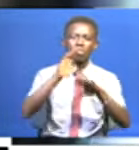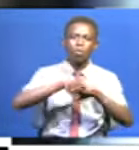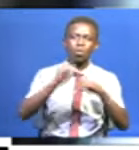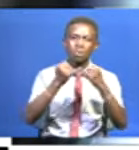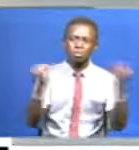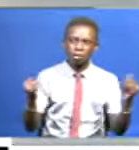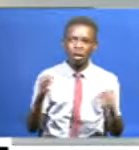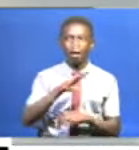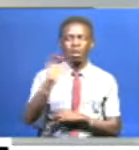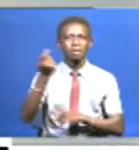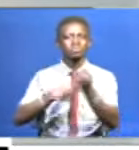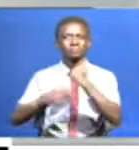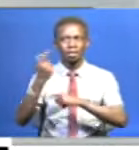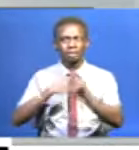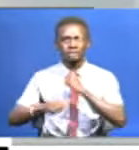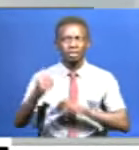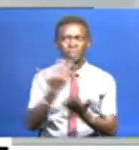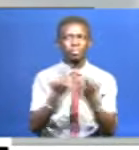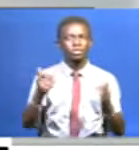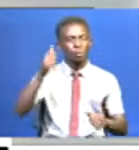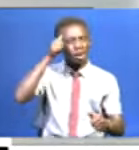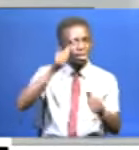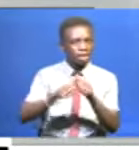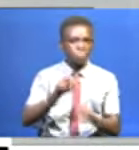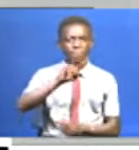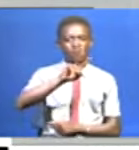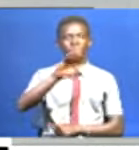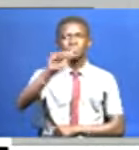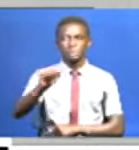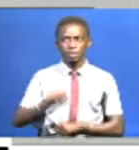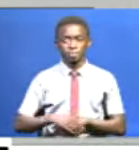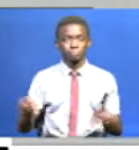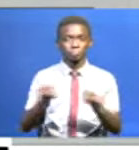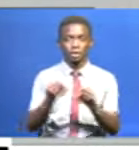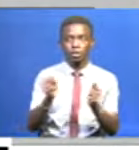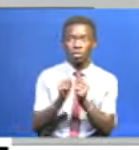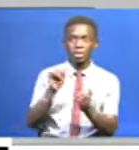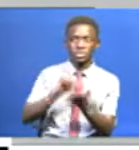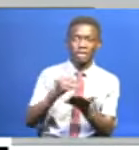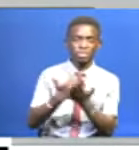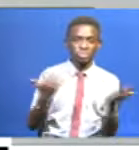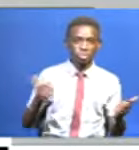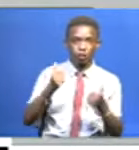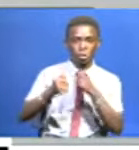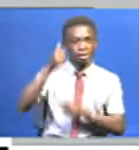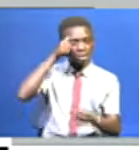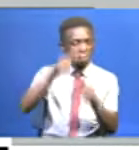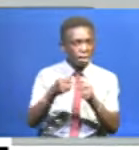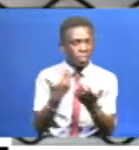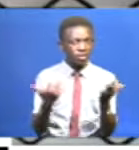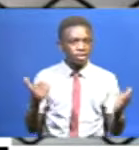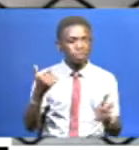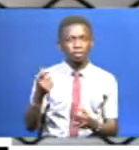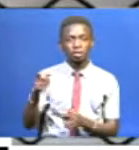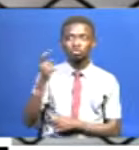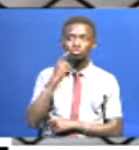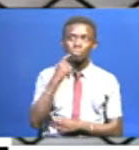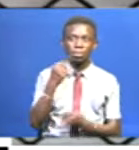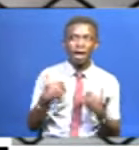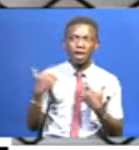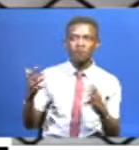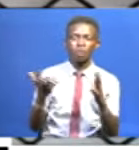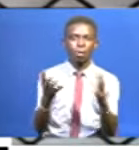za ukumbusho zinazohusu VBA. Kati ya bidhaa nyingi za ukumbusho kwenye duka hilo ni mpira